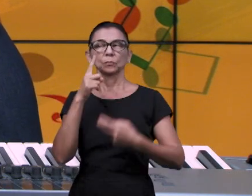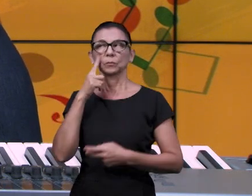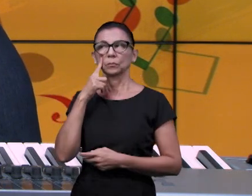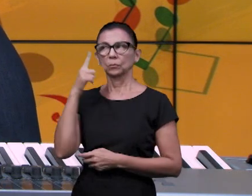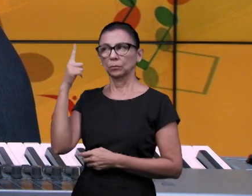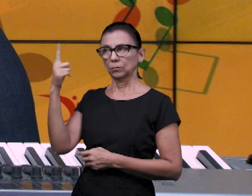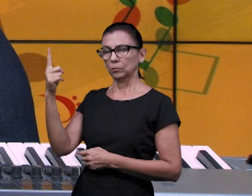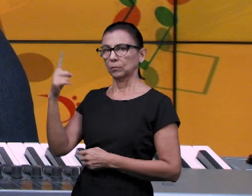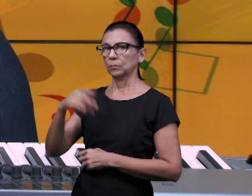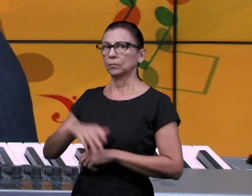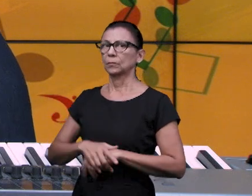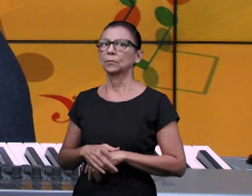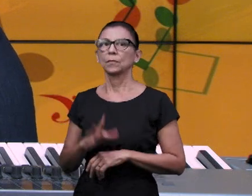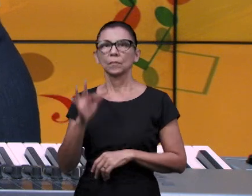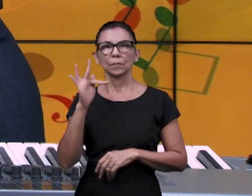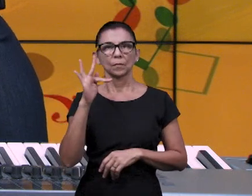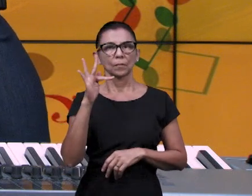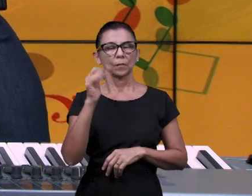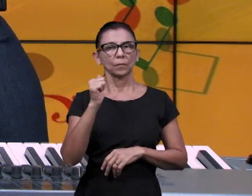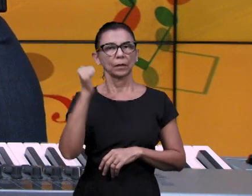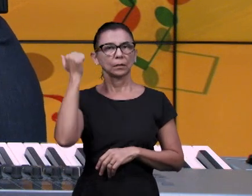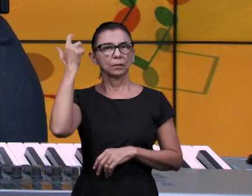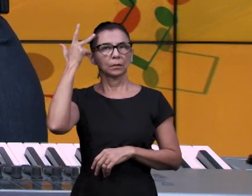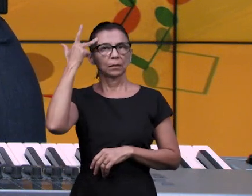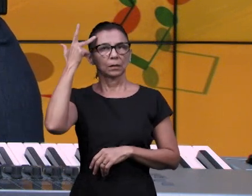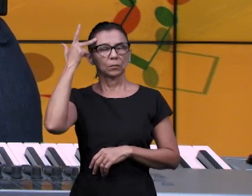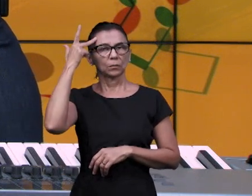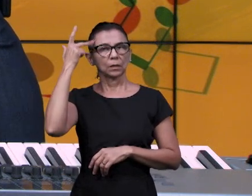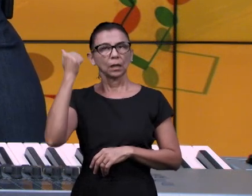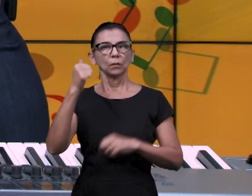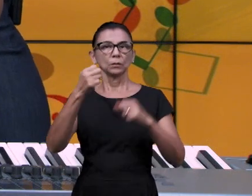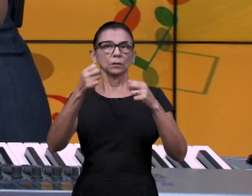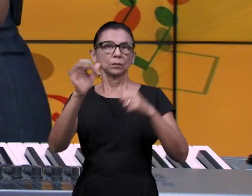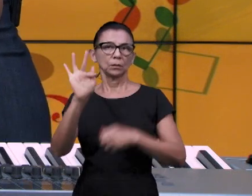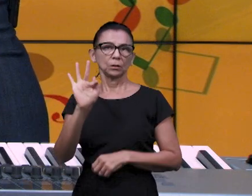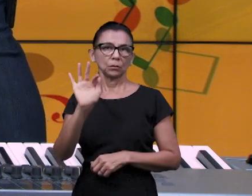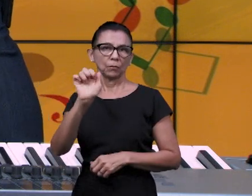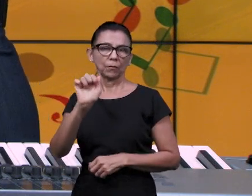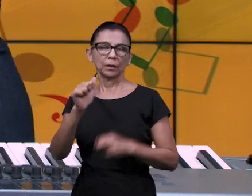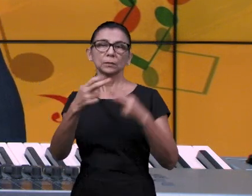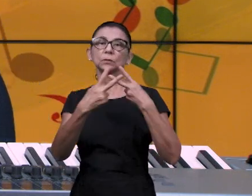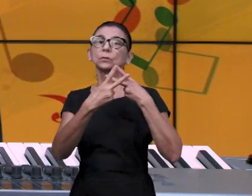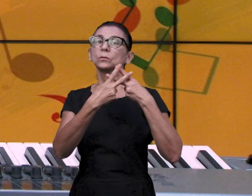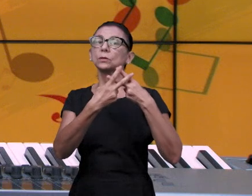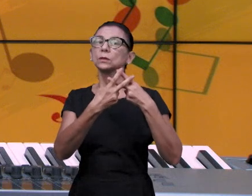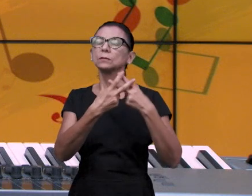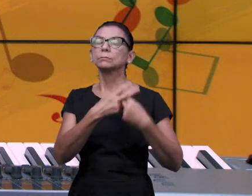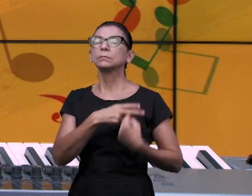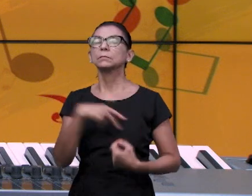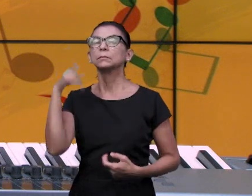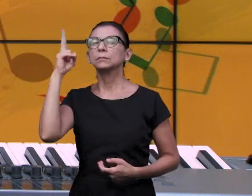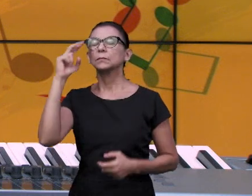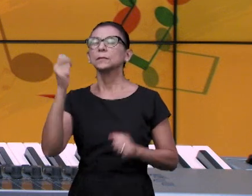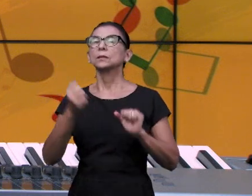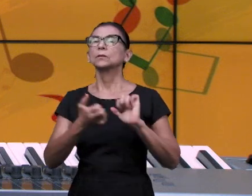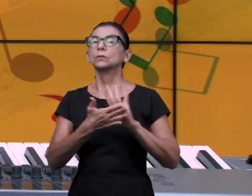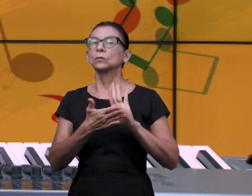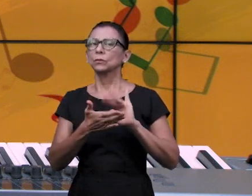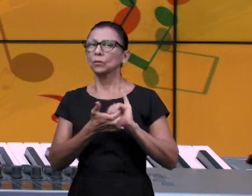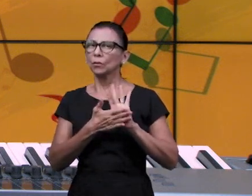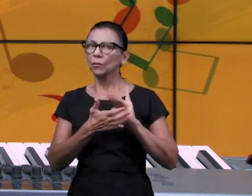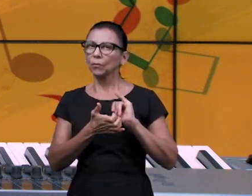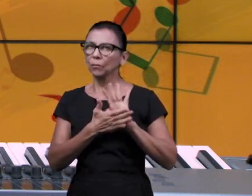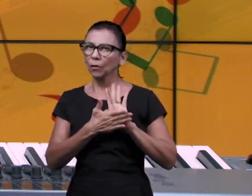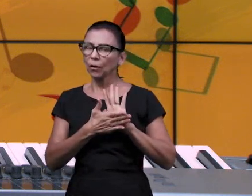avons Fa naturel et Fa jazz. Maintenant, nous allons nous rappeler de la louange que nous